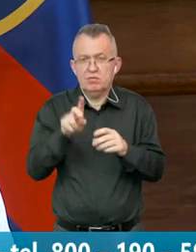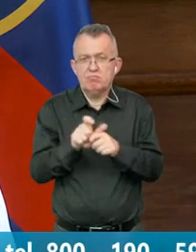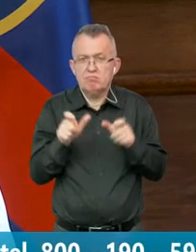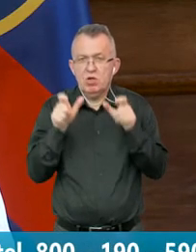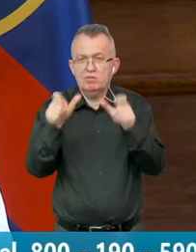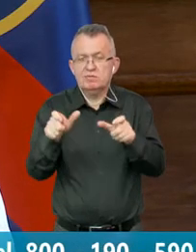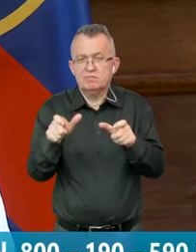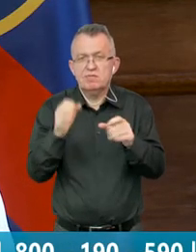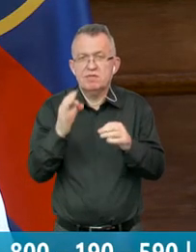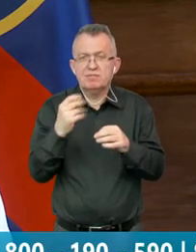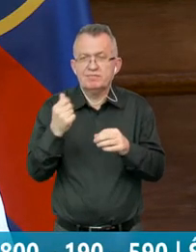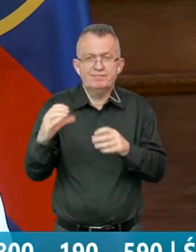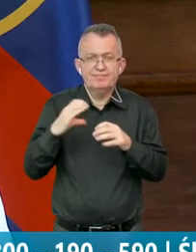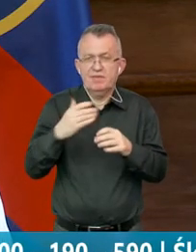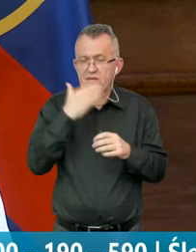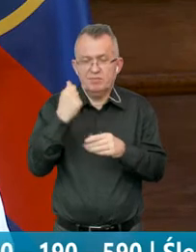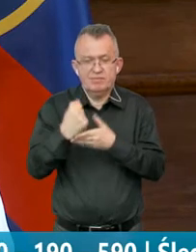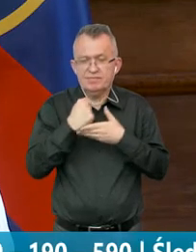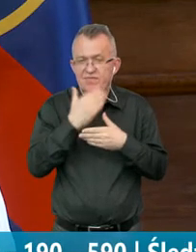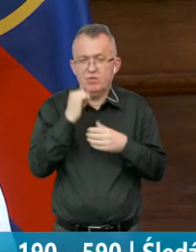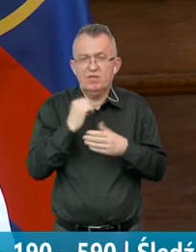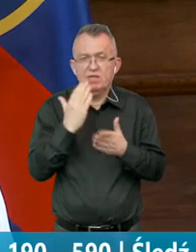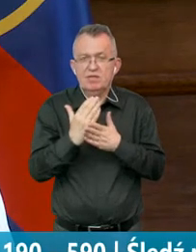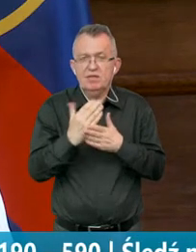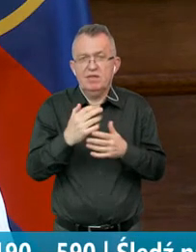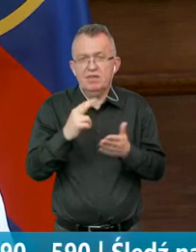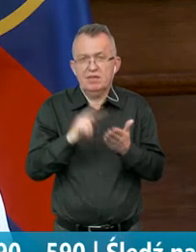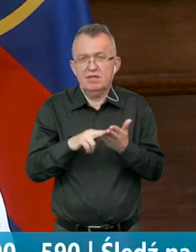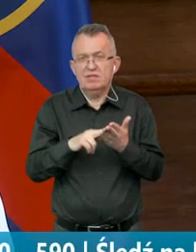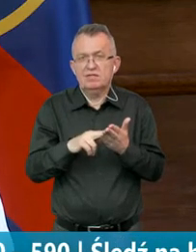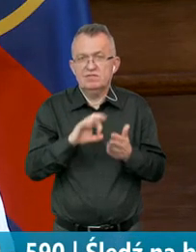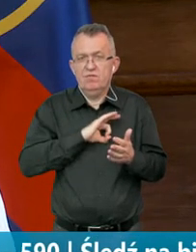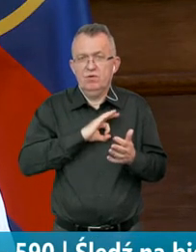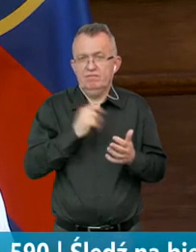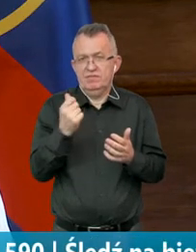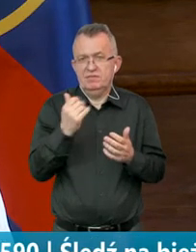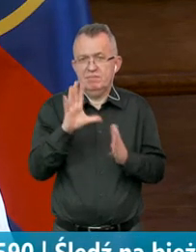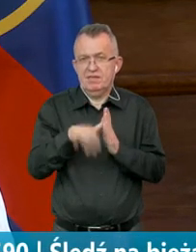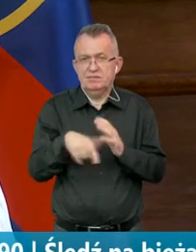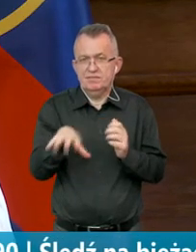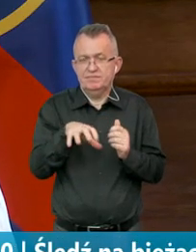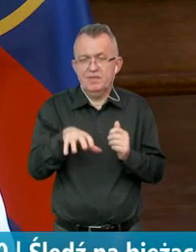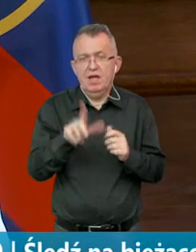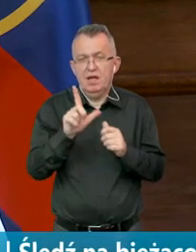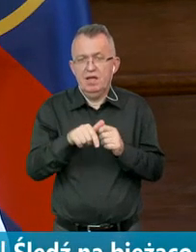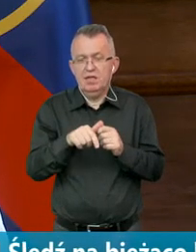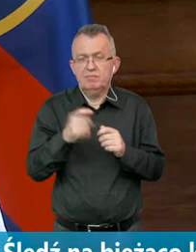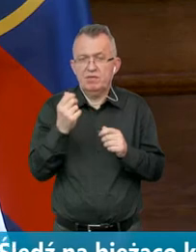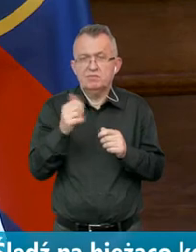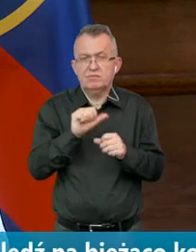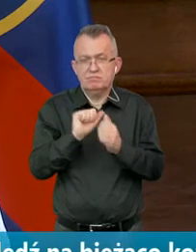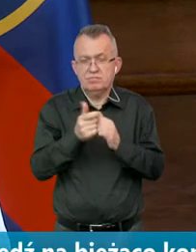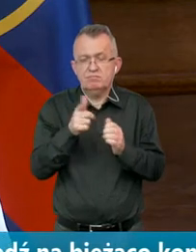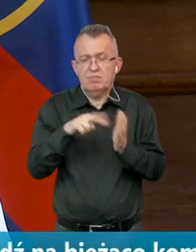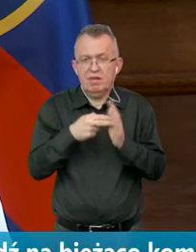Na razie nie mamy na nie dofinansowania, więc jest zabudżetowany ze środków własnych miasta, ale te pieniądze są